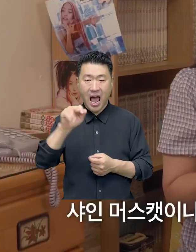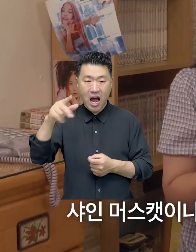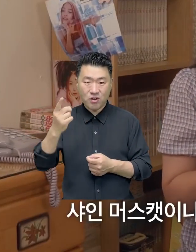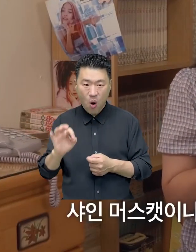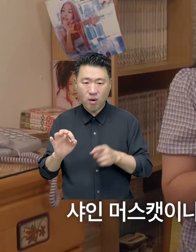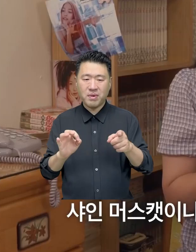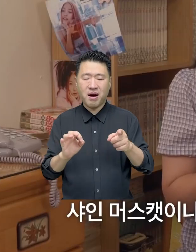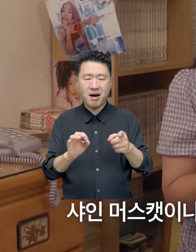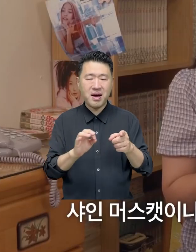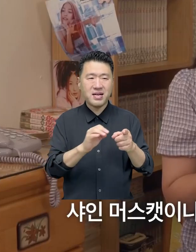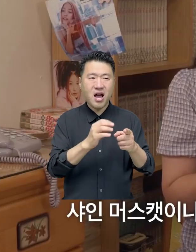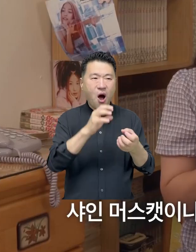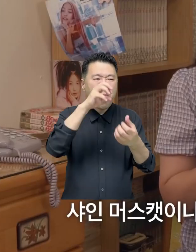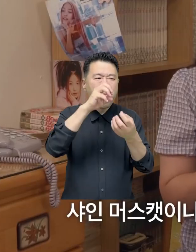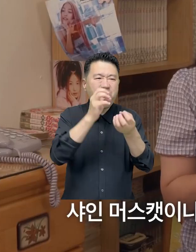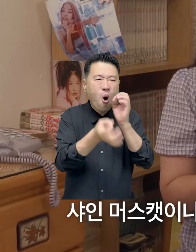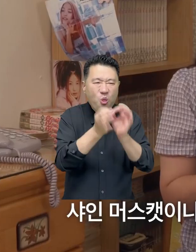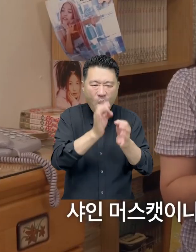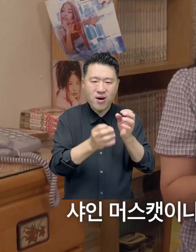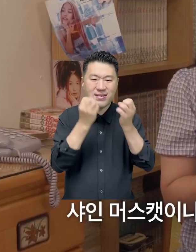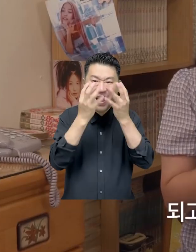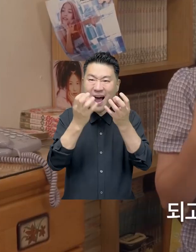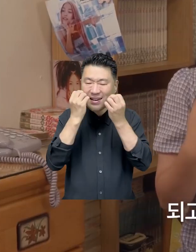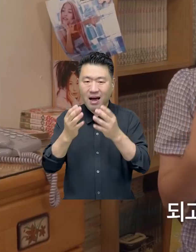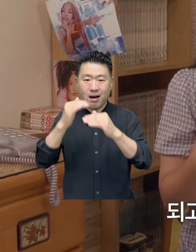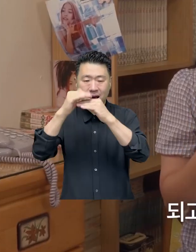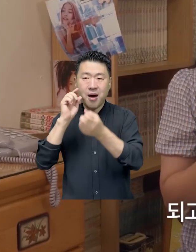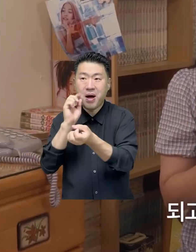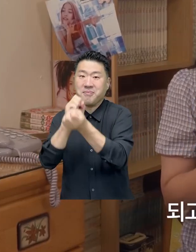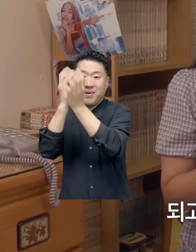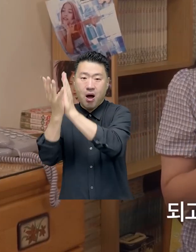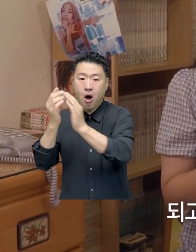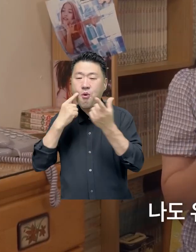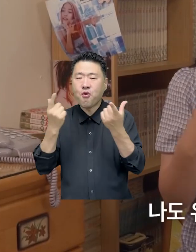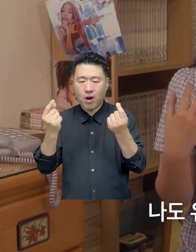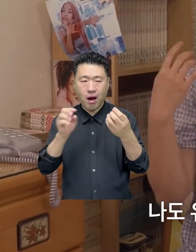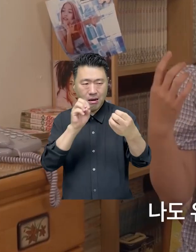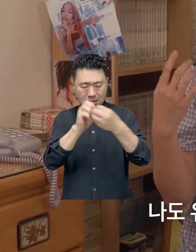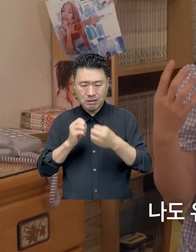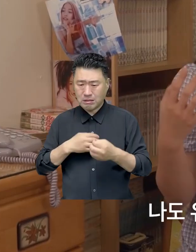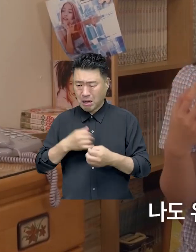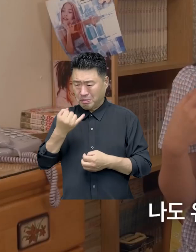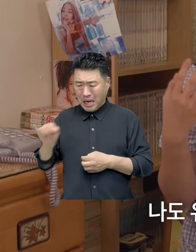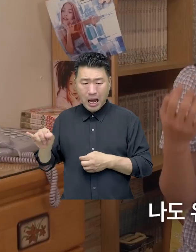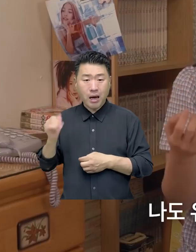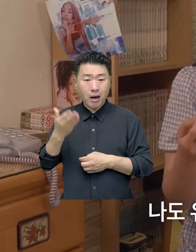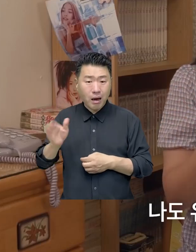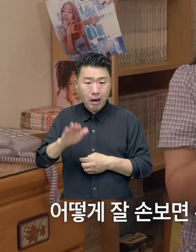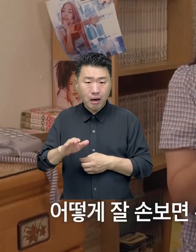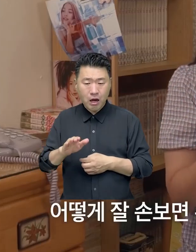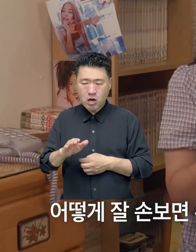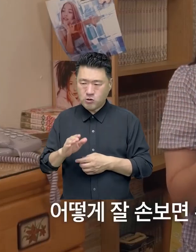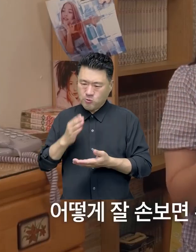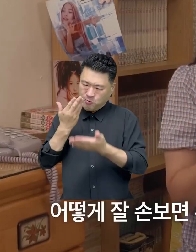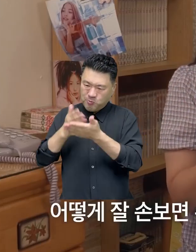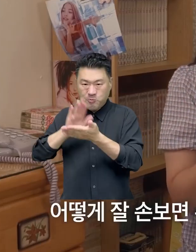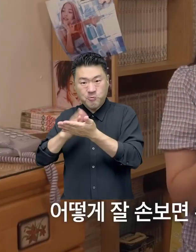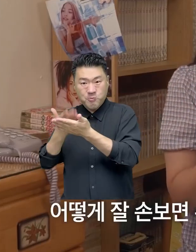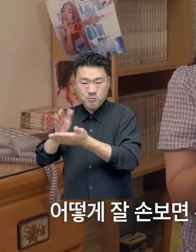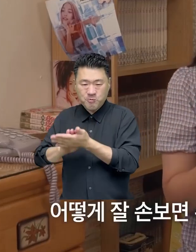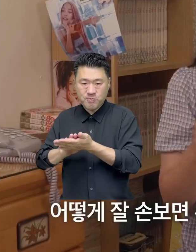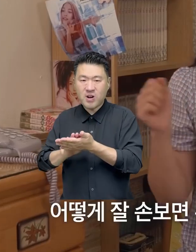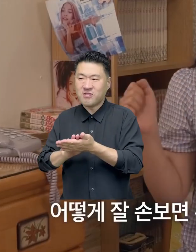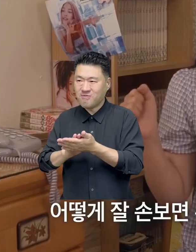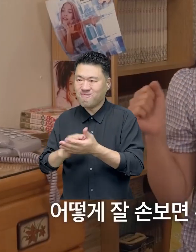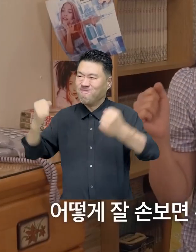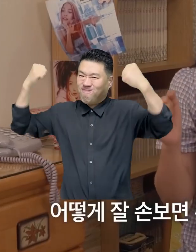있잖아요. 샤인머스켓이나 파란 장미나 슈퍼 옥수수 같은 되고 싶은 거예요, 그게. 나도 유전적 결함이 있다면 뭐 어떻게 잘